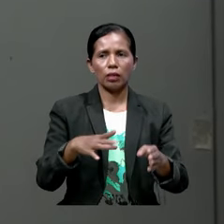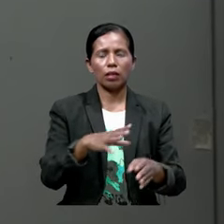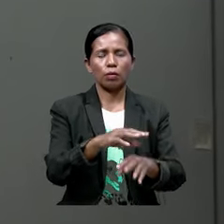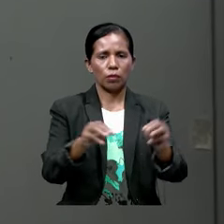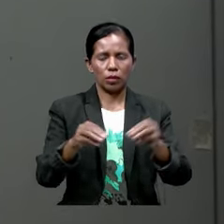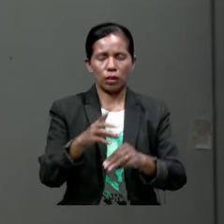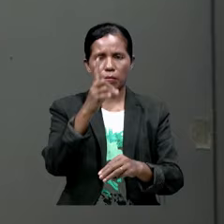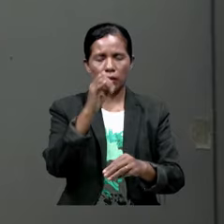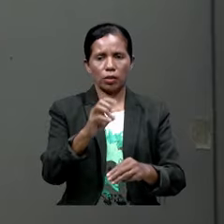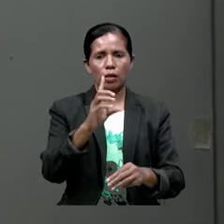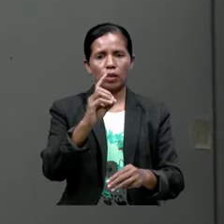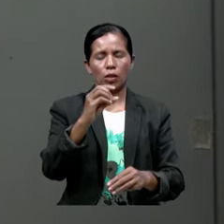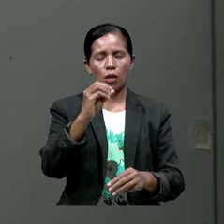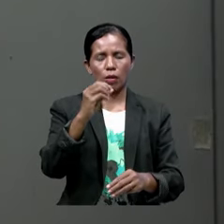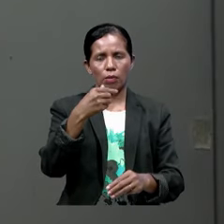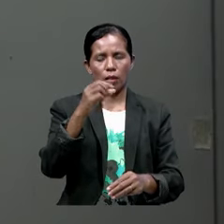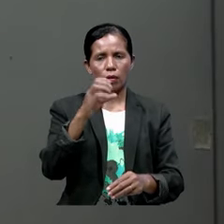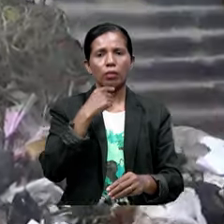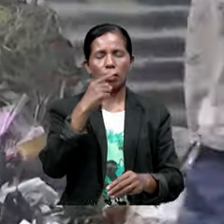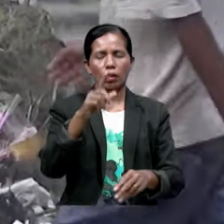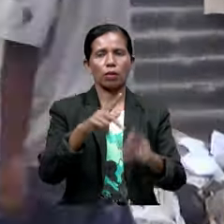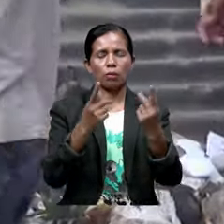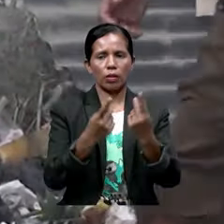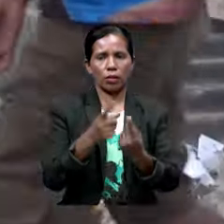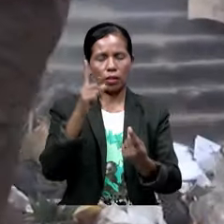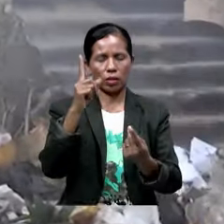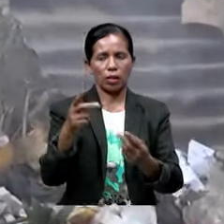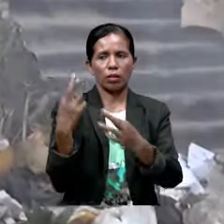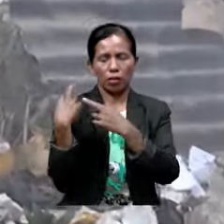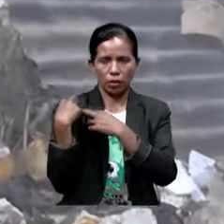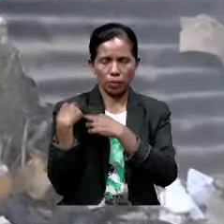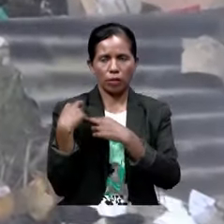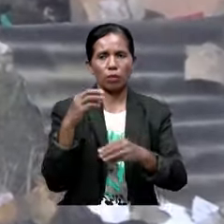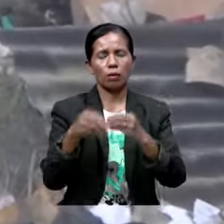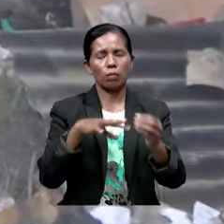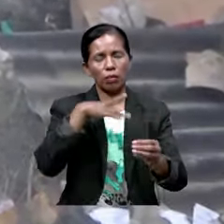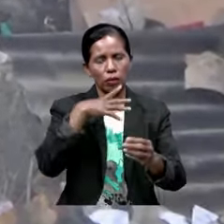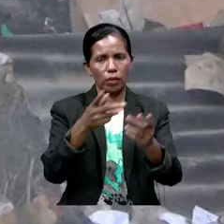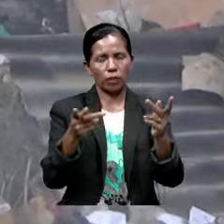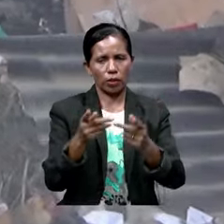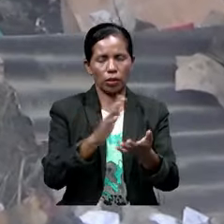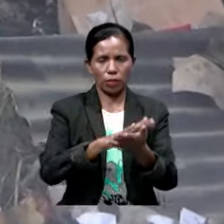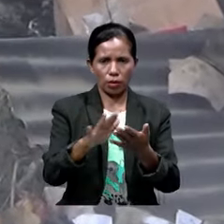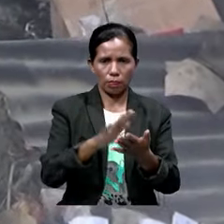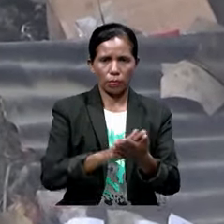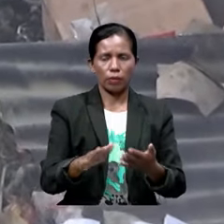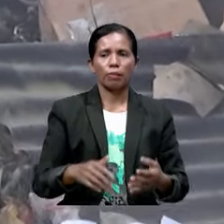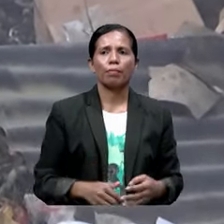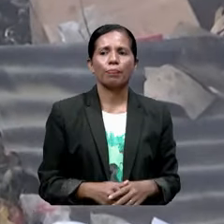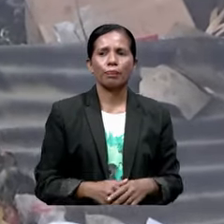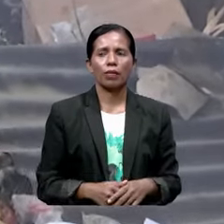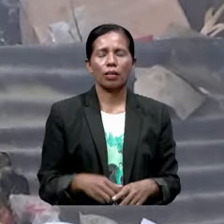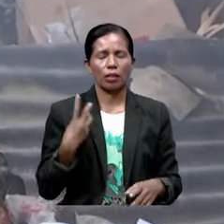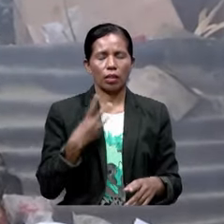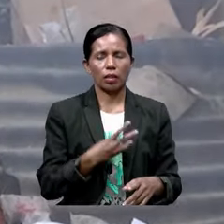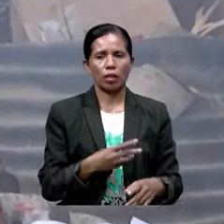município de Li, Domingos Gualdinho orientaona companhia nebe toma conta com a balisu e a área refere a tuhamos. O contrato para a companhia local